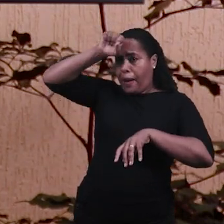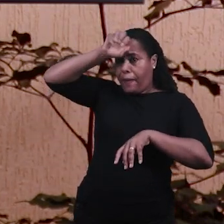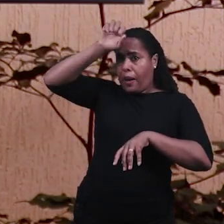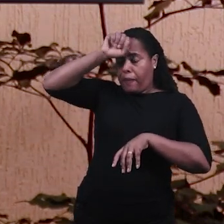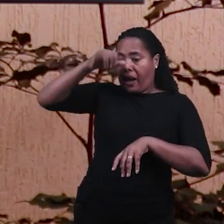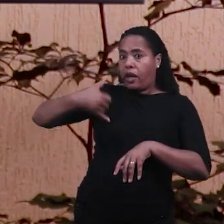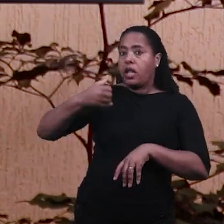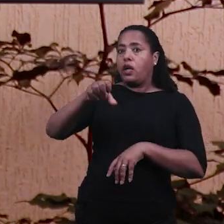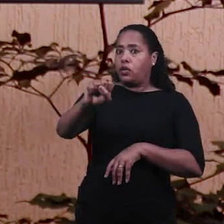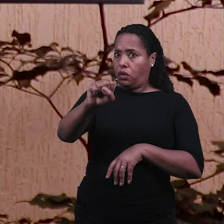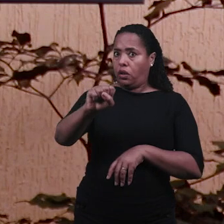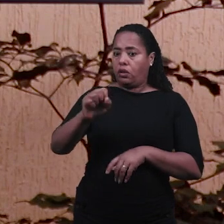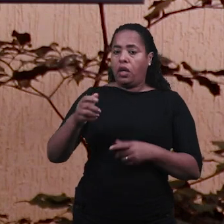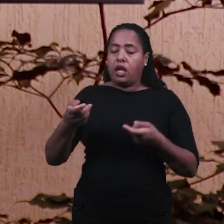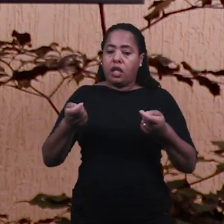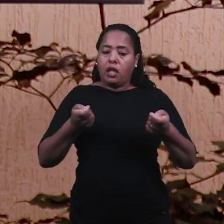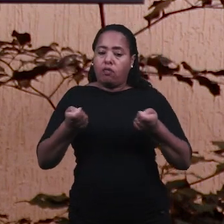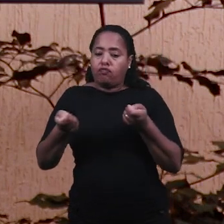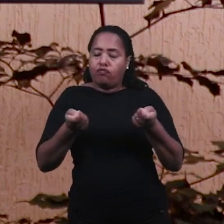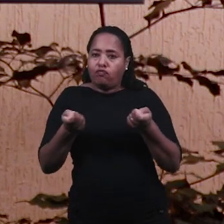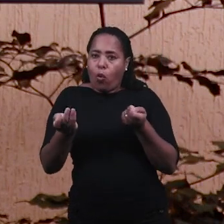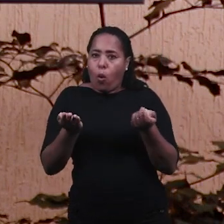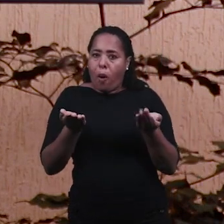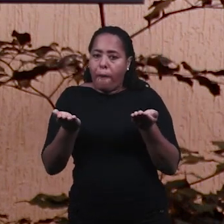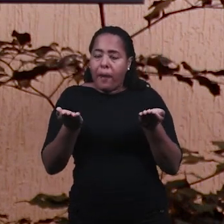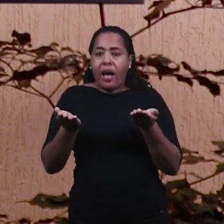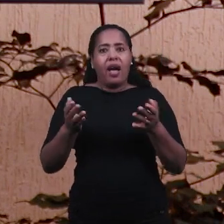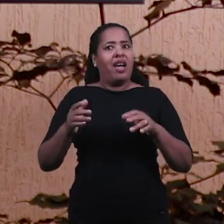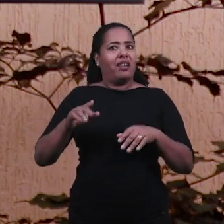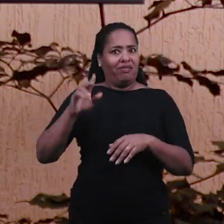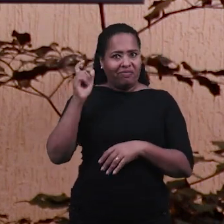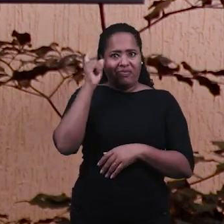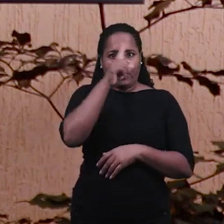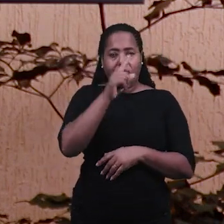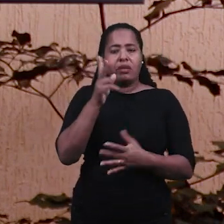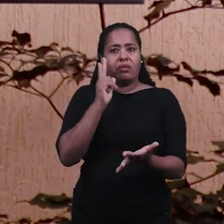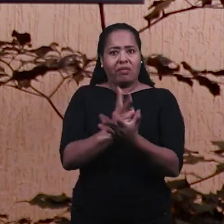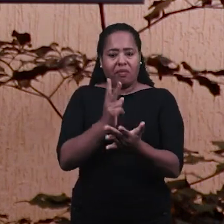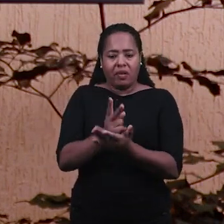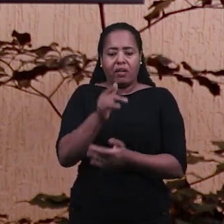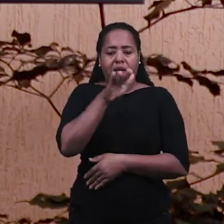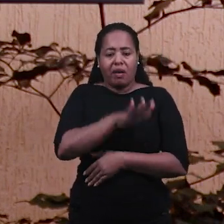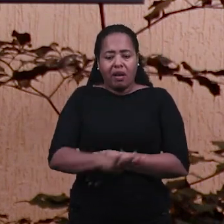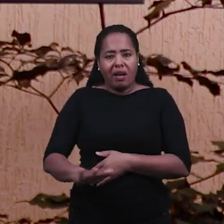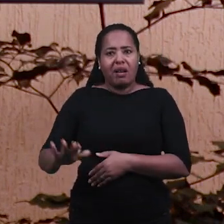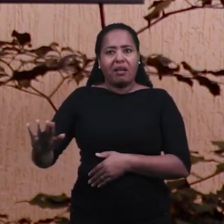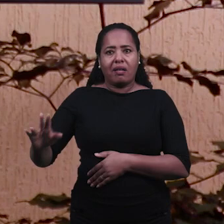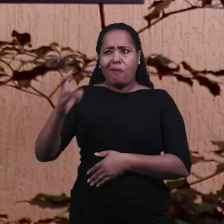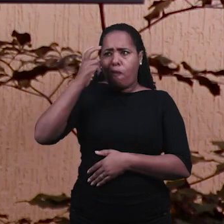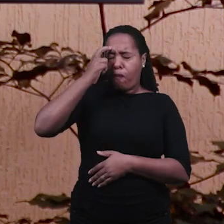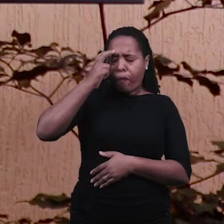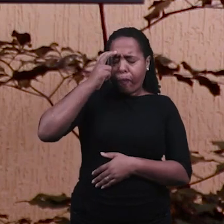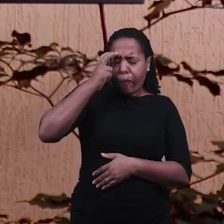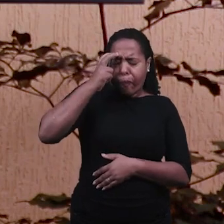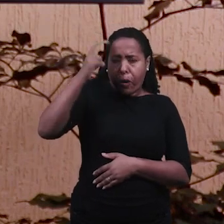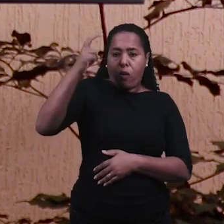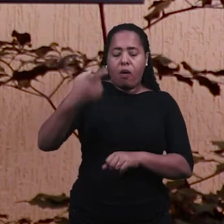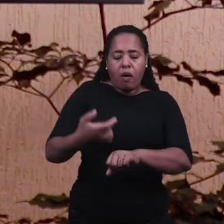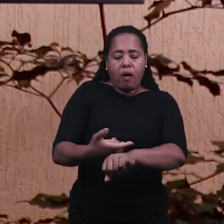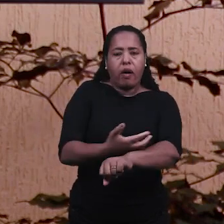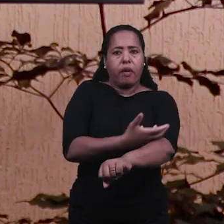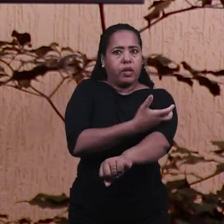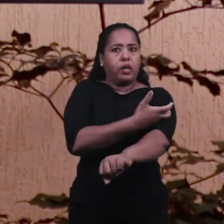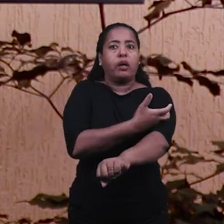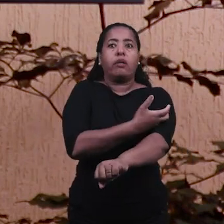ses émotions sont de 8 ans, mais l'âge mental, c'est plus évolué. Équilibrer cela, c'est très difficile. Même un enfant qui a